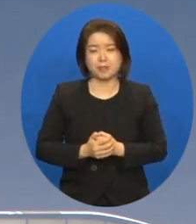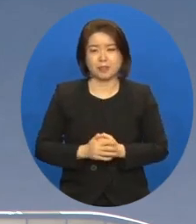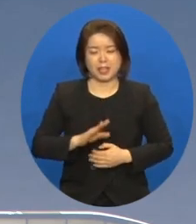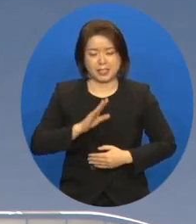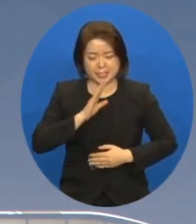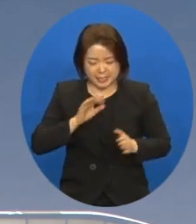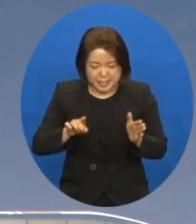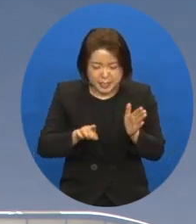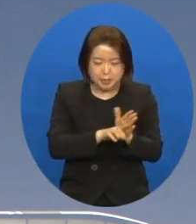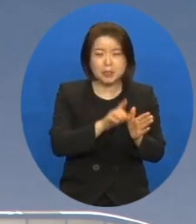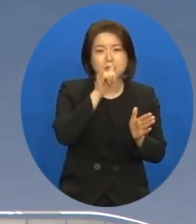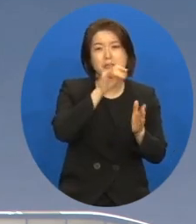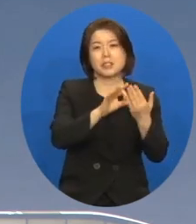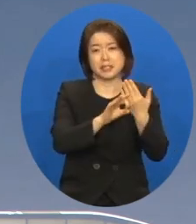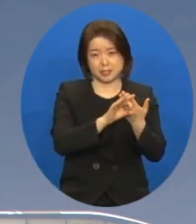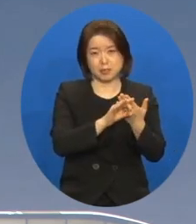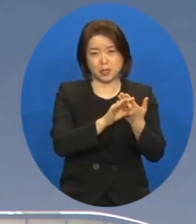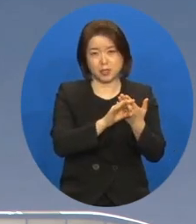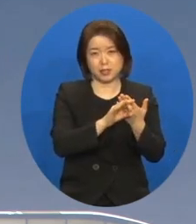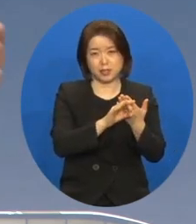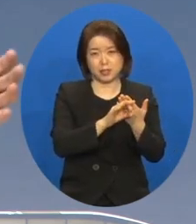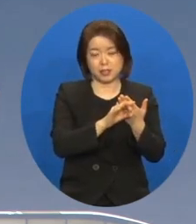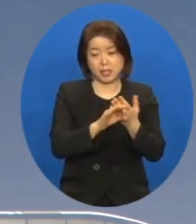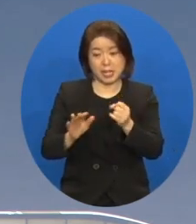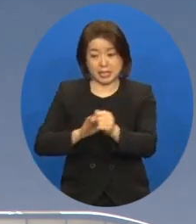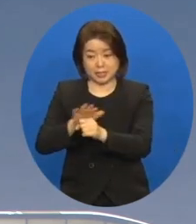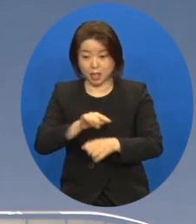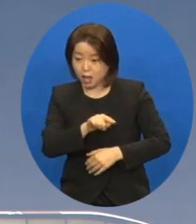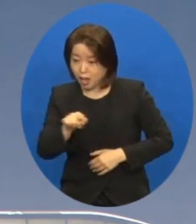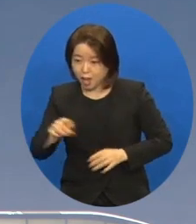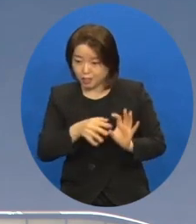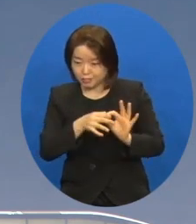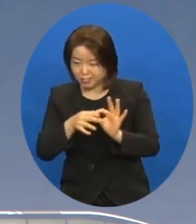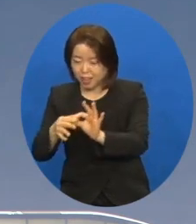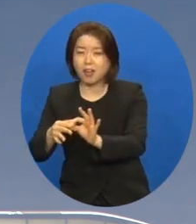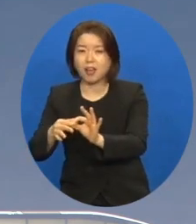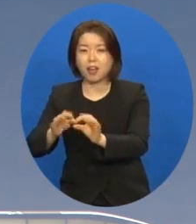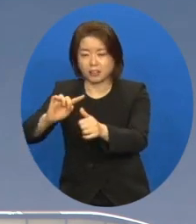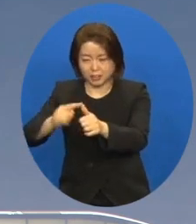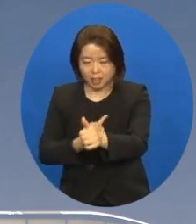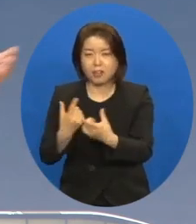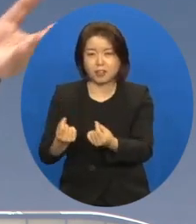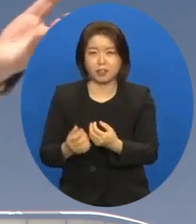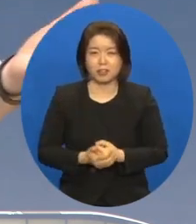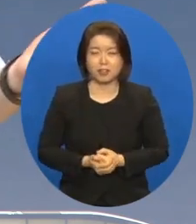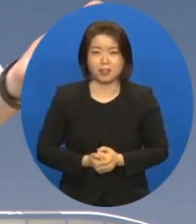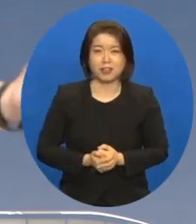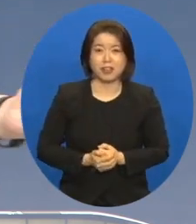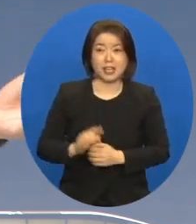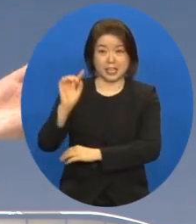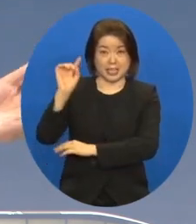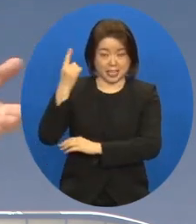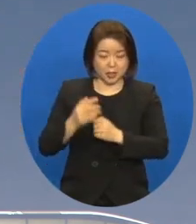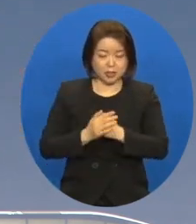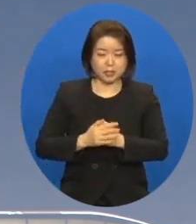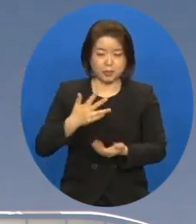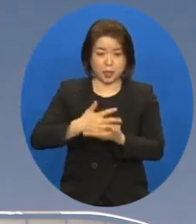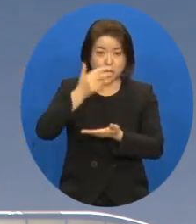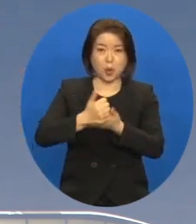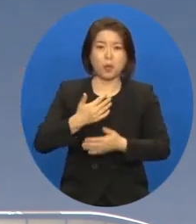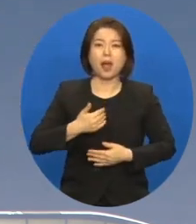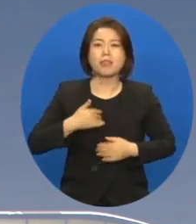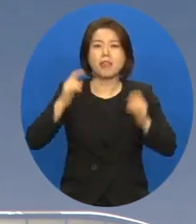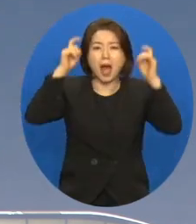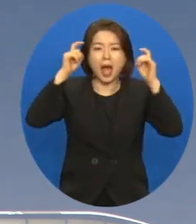진짜 믿음이 있으면 그러면 사랑하게 됩니다. 다윗이 여호와는 나의 목자시니